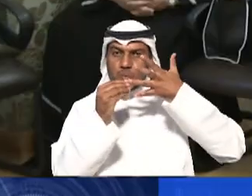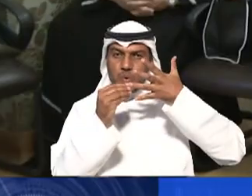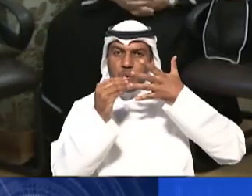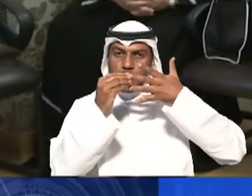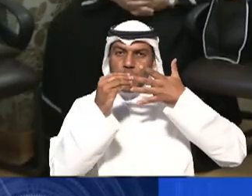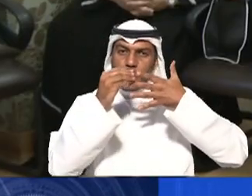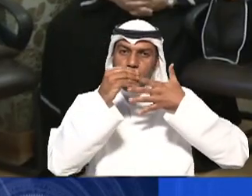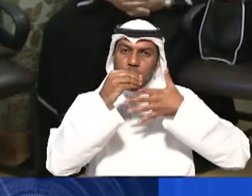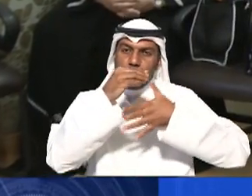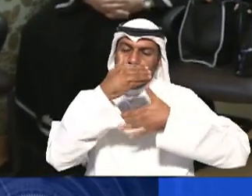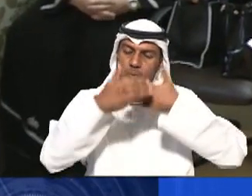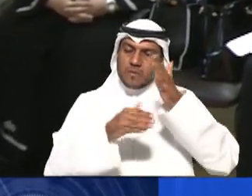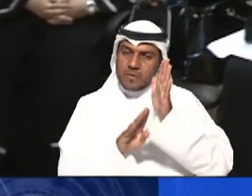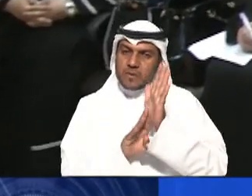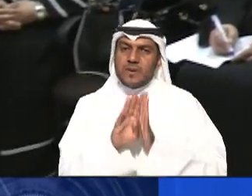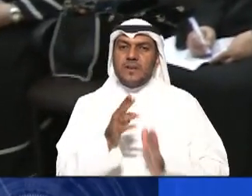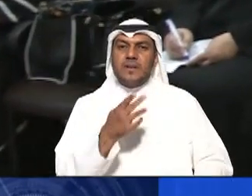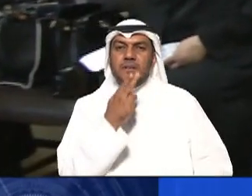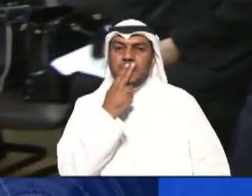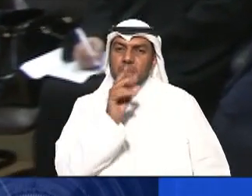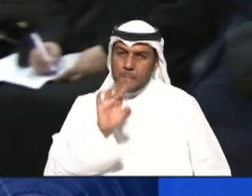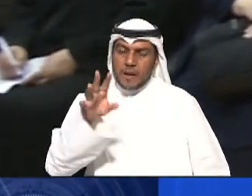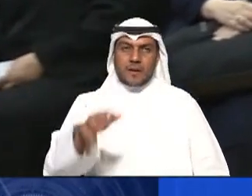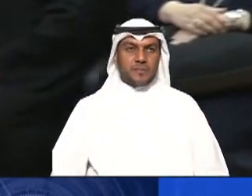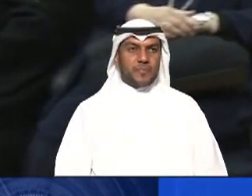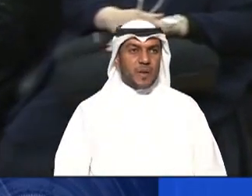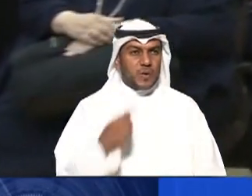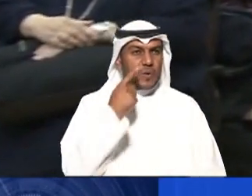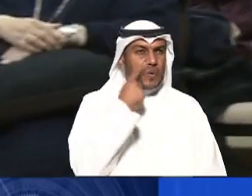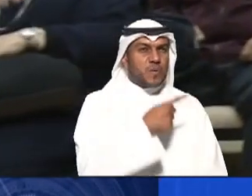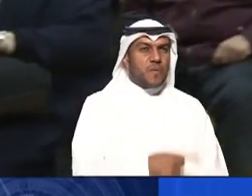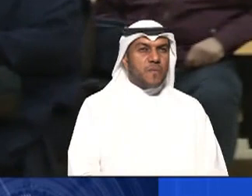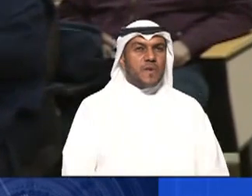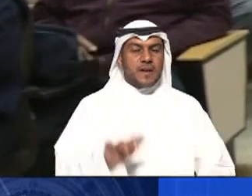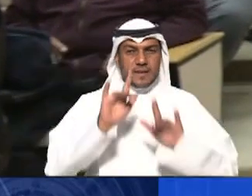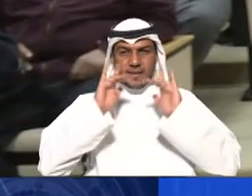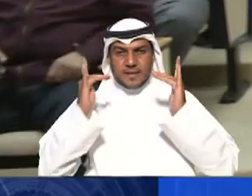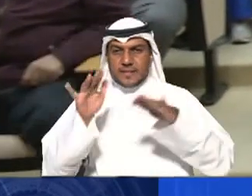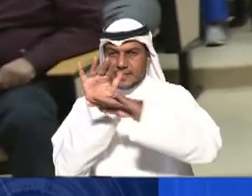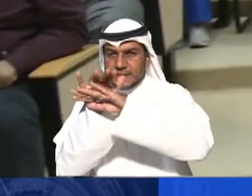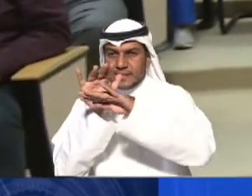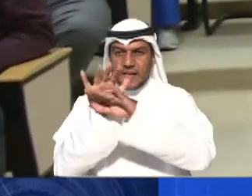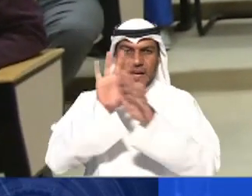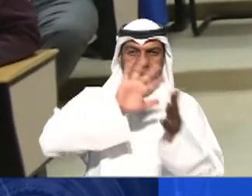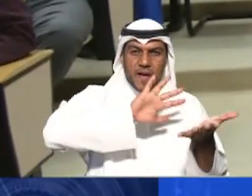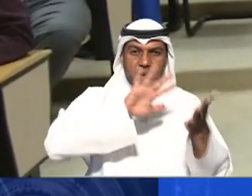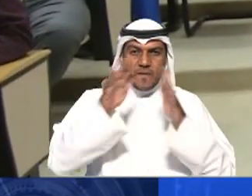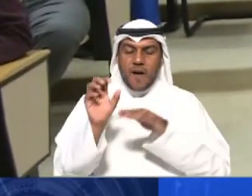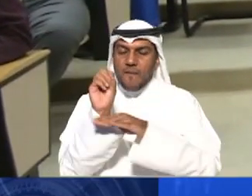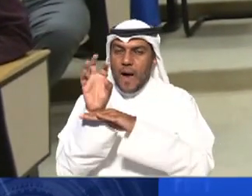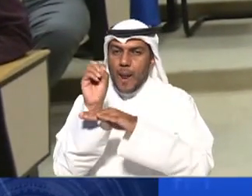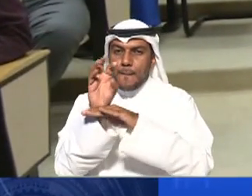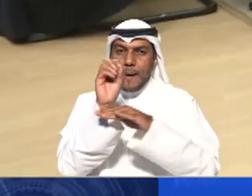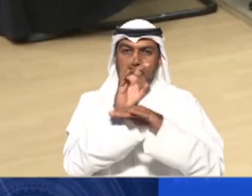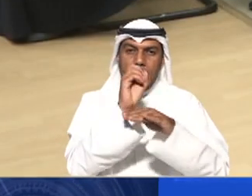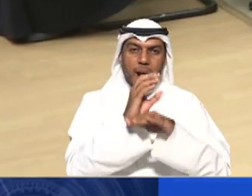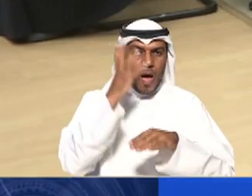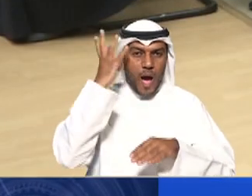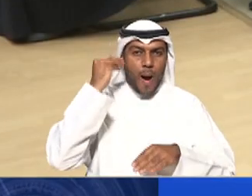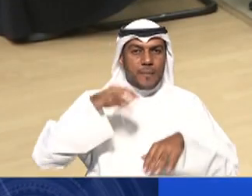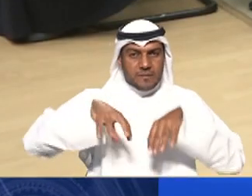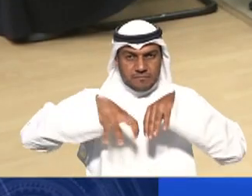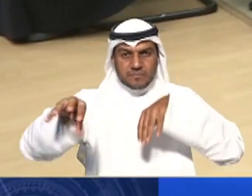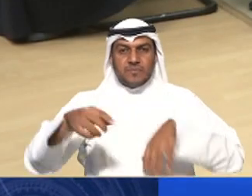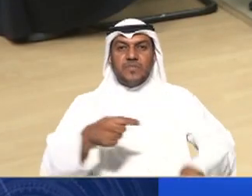دوائي. لبناء قدرات العاملين في العيادات لا للتدخين ولإعداد كوادر لافتتاح عيادات جديدة،